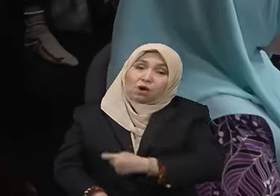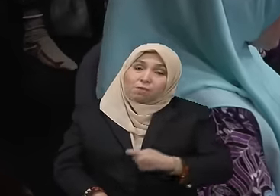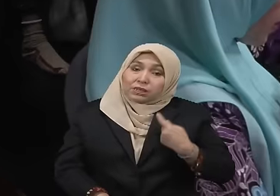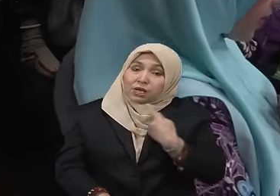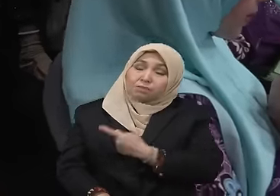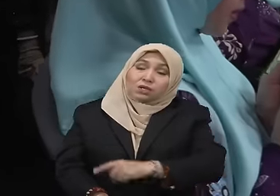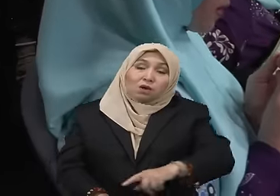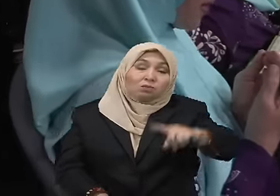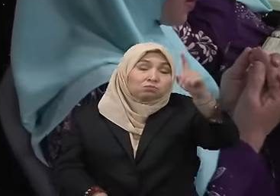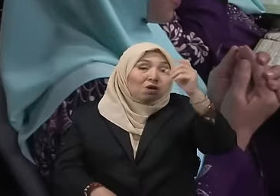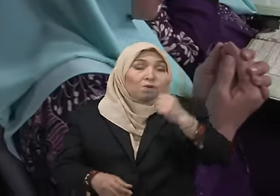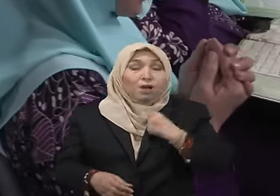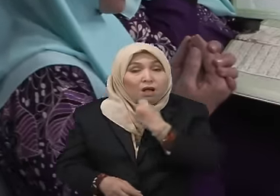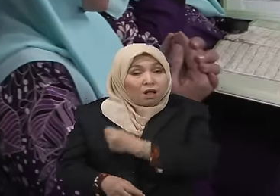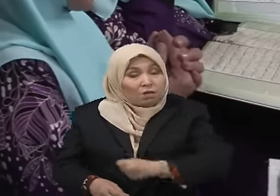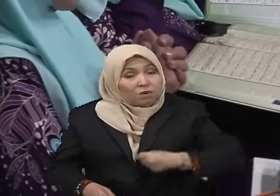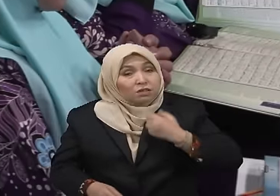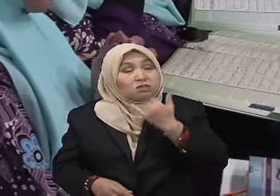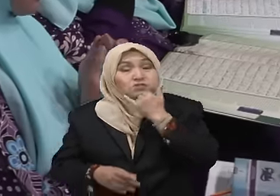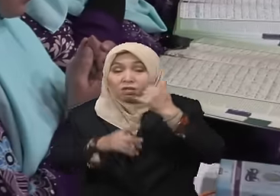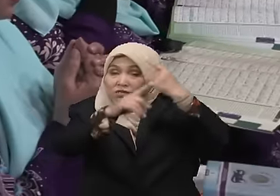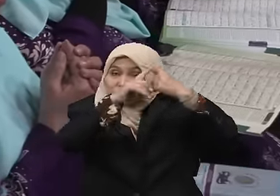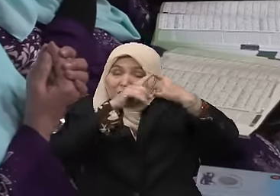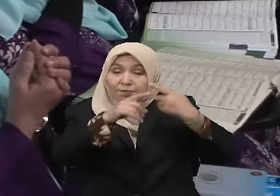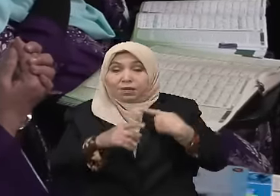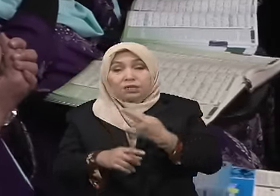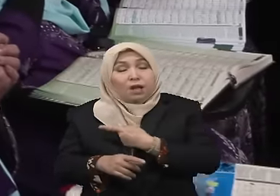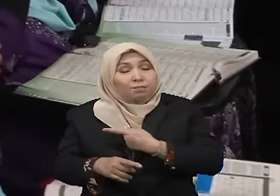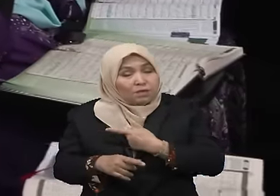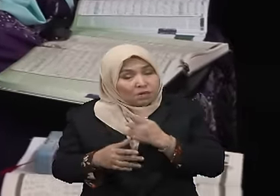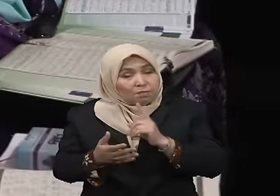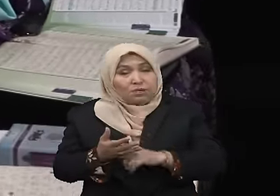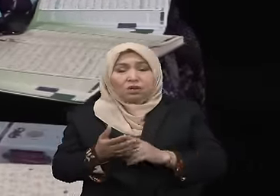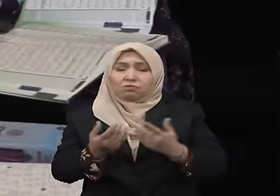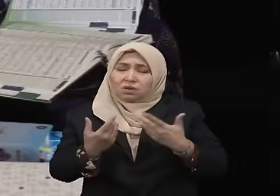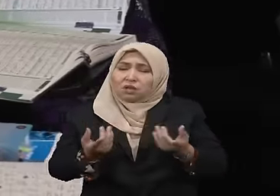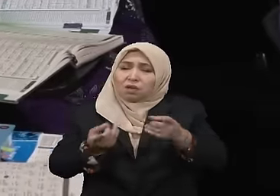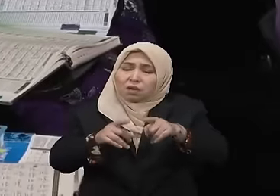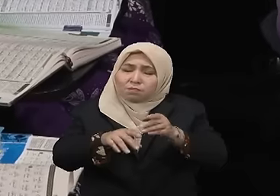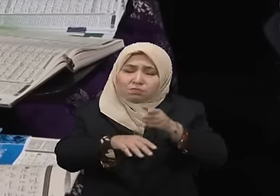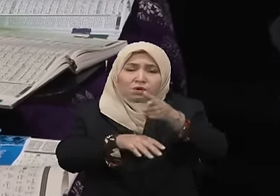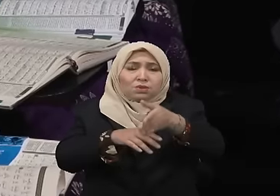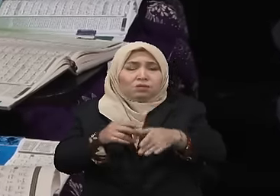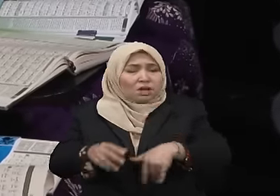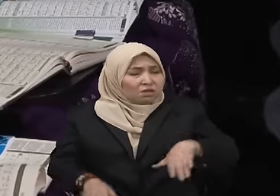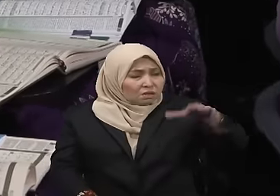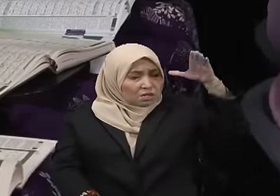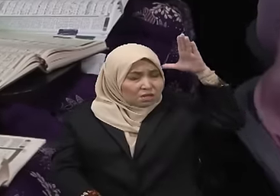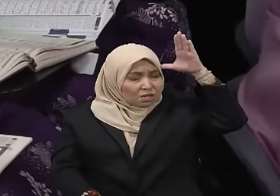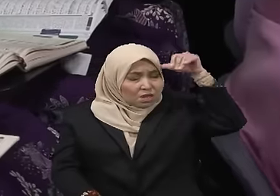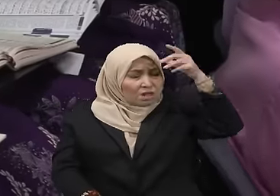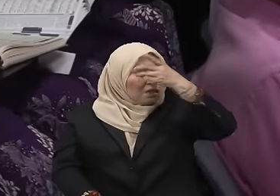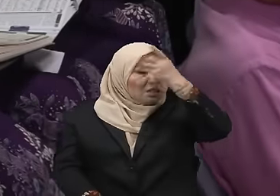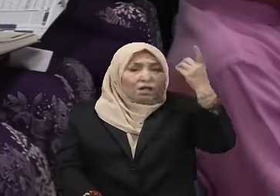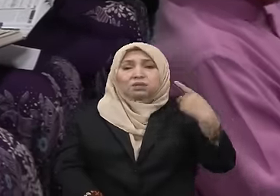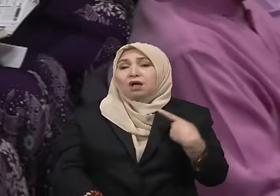Allah. Maafkan kesalahan-kesilapan kami, ketelanjuran kami ya Allah, kedegilan kami ya Rahman